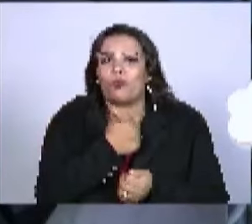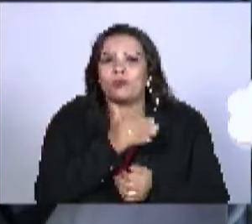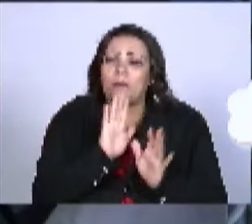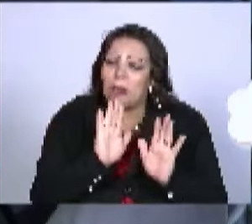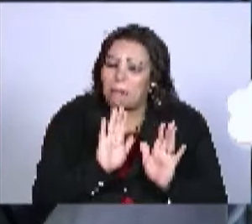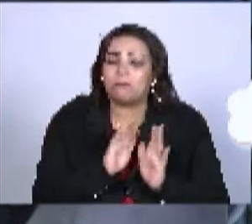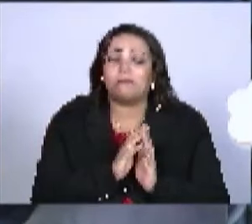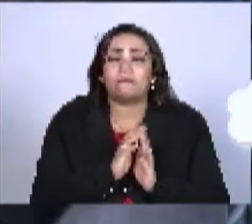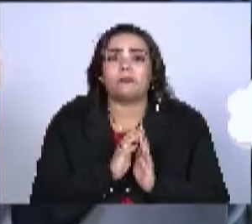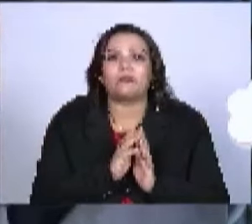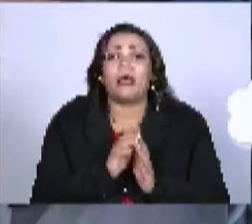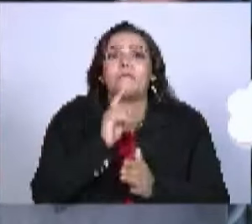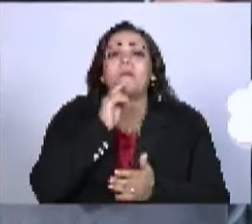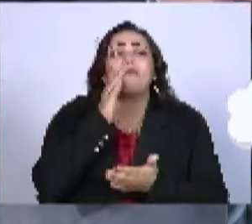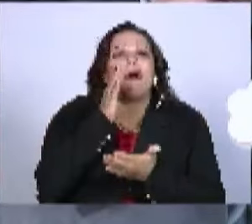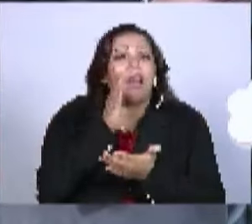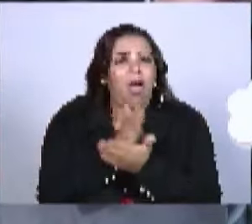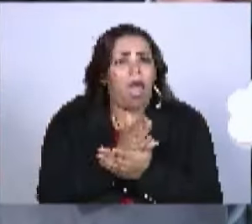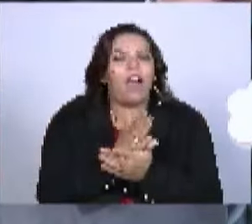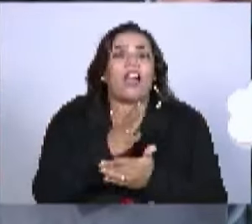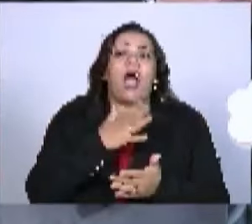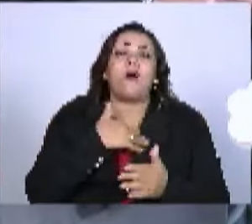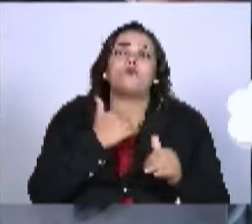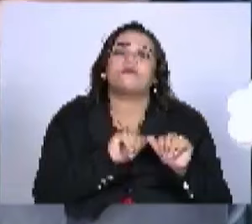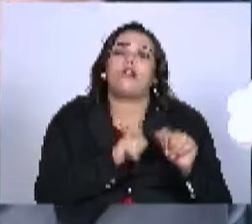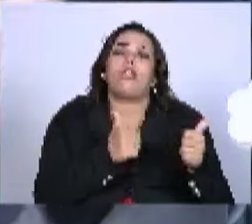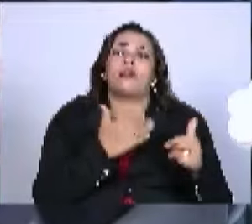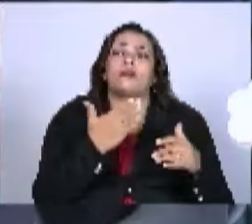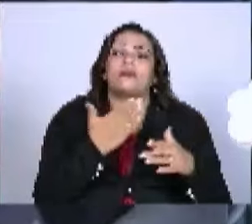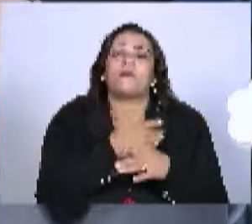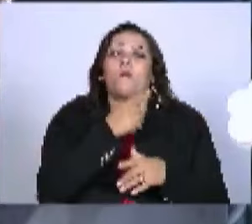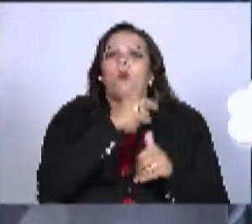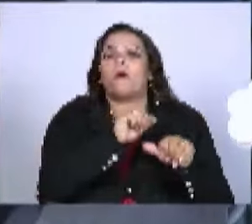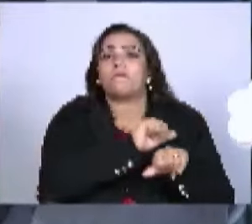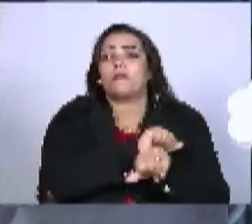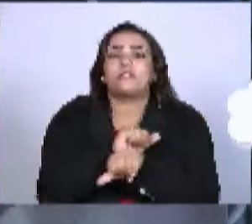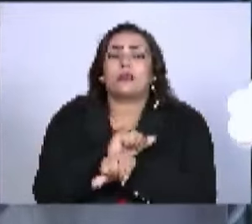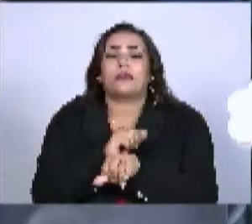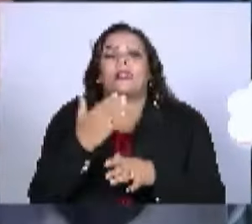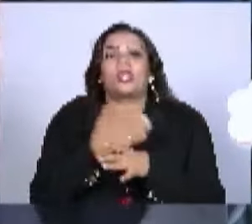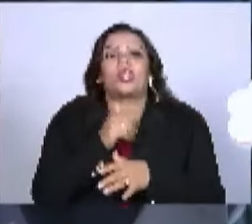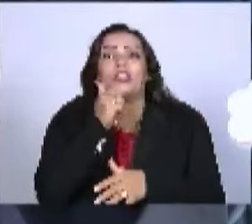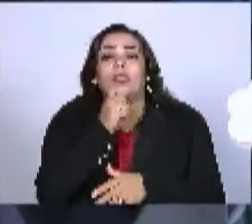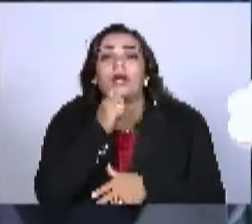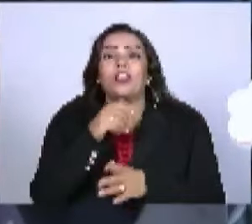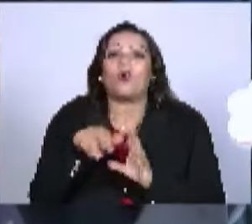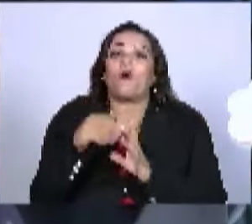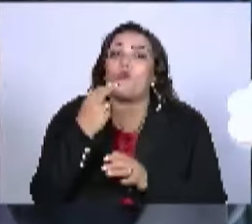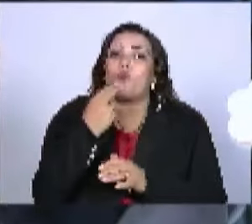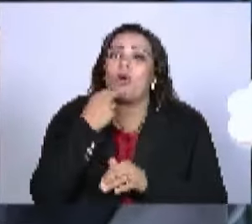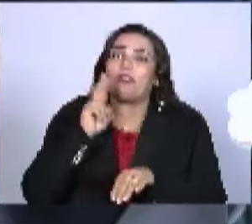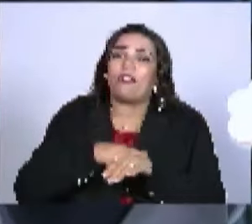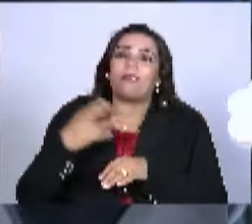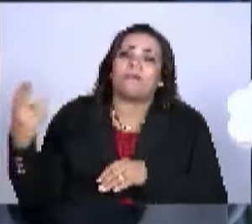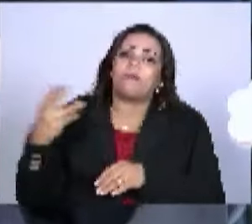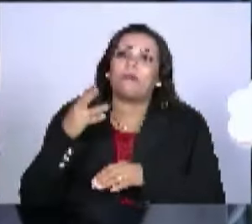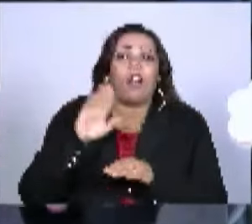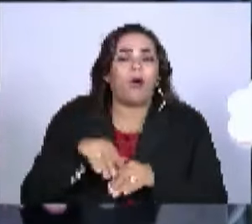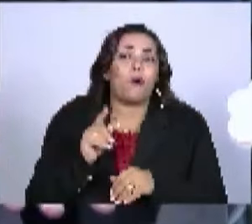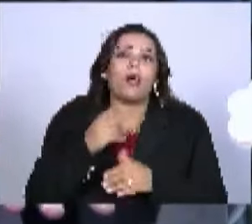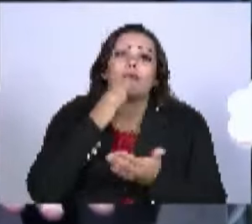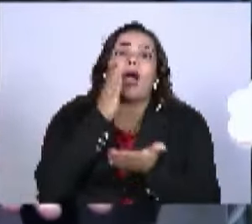بيك من حقك تطلبي طلاق وتنتظري اذا كان ربنا يبعت لك زوج اخر يعني